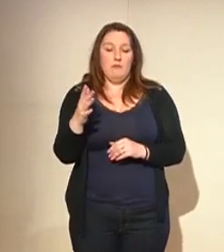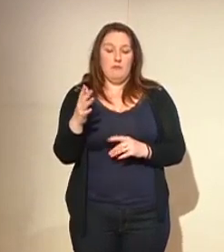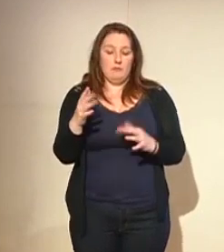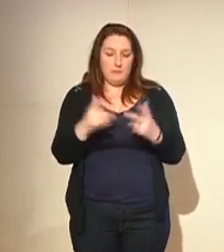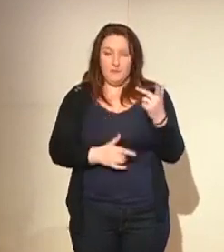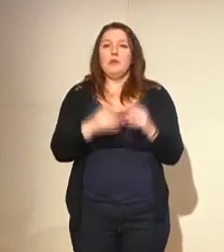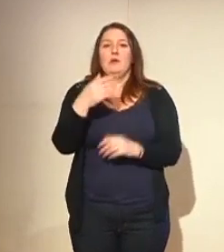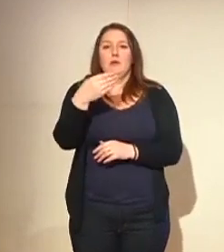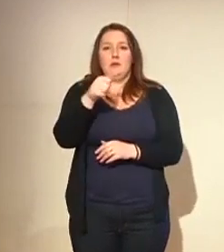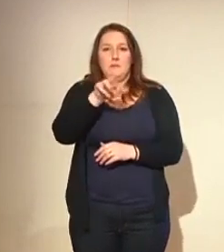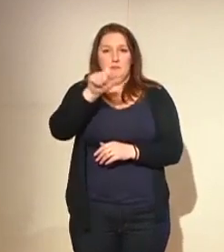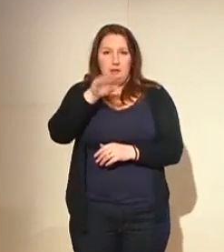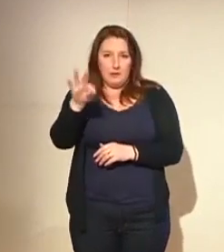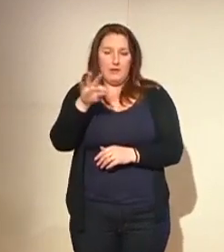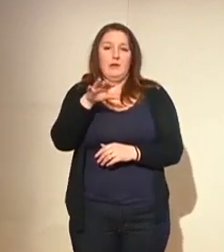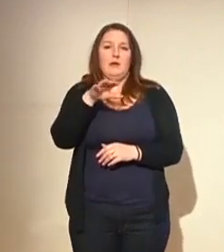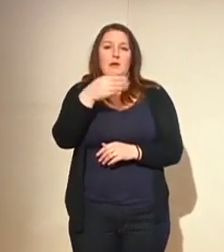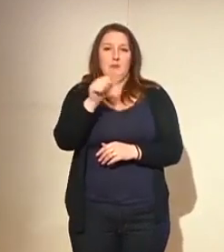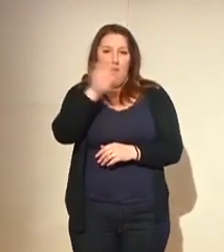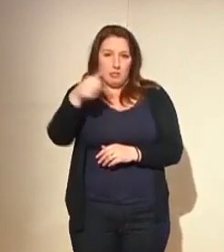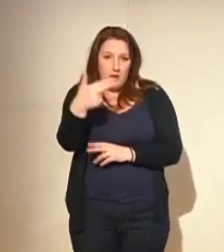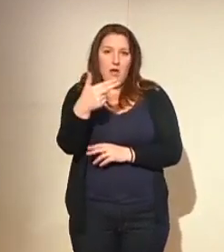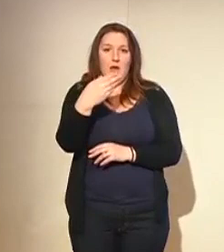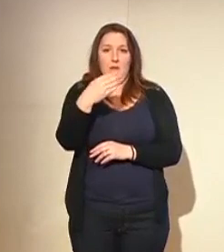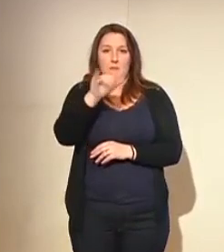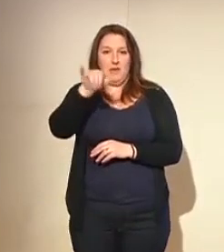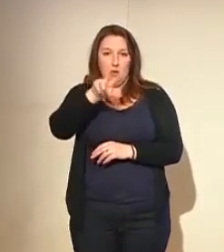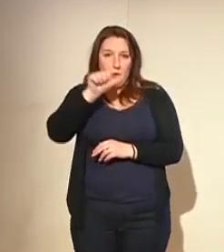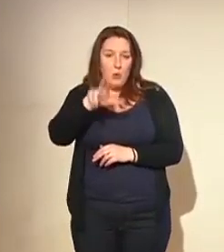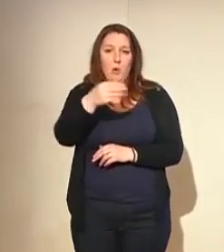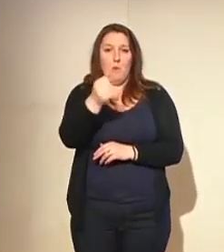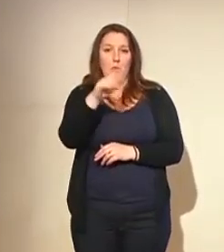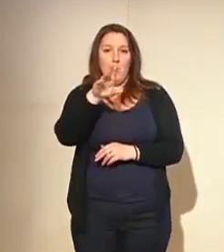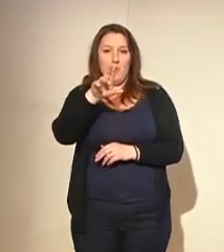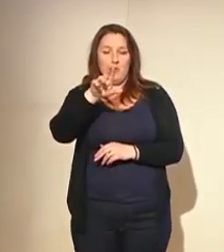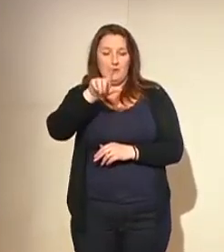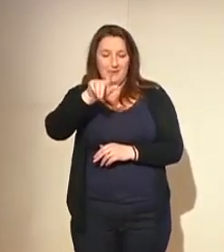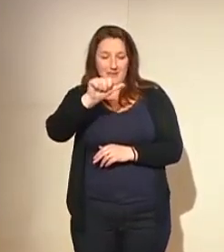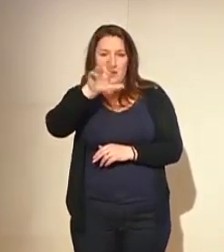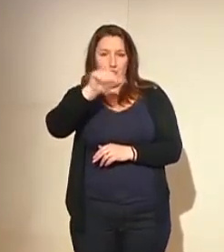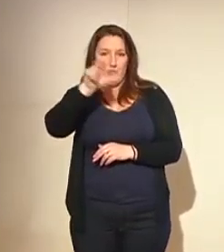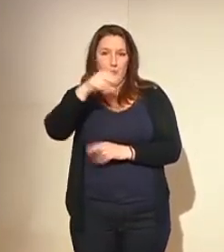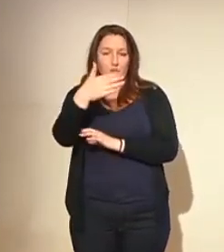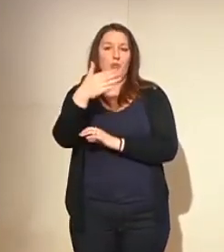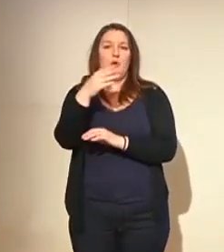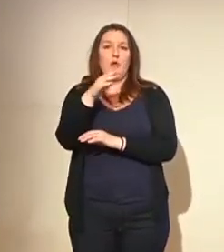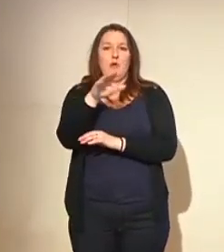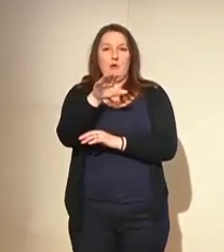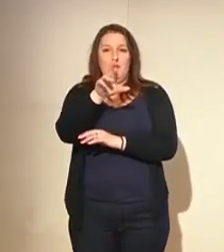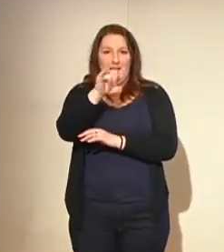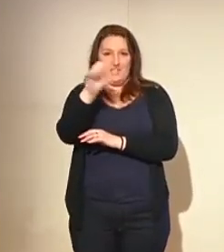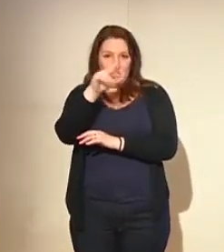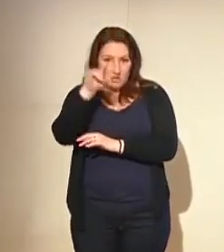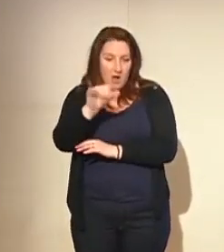enchaîner monsieur marguay madame Martin monsieur Merot Monsieur mongaburu Madame HMOs madame Richard Finot